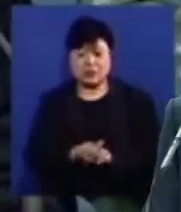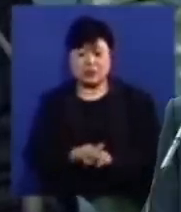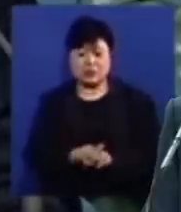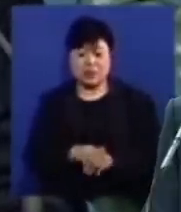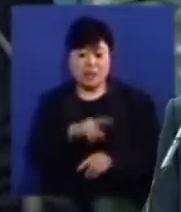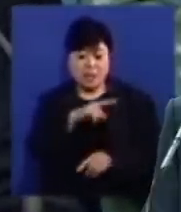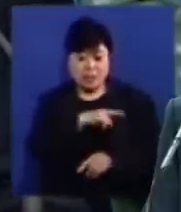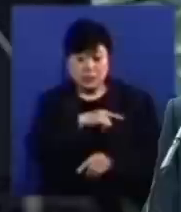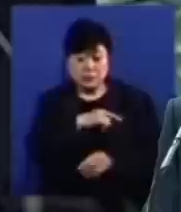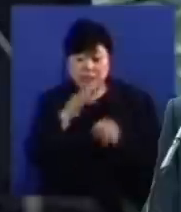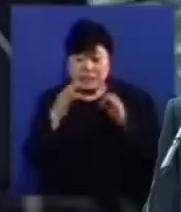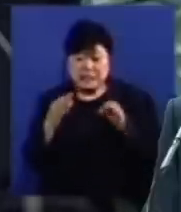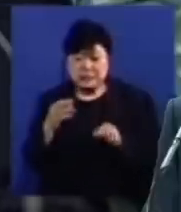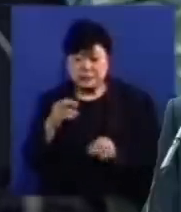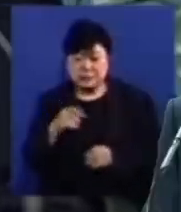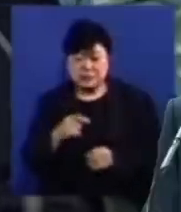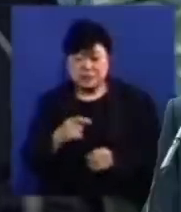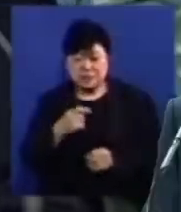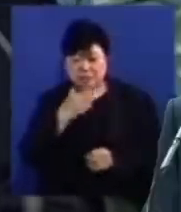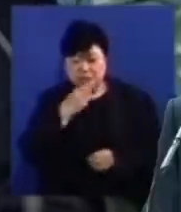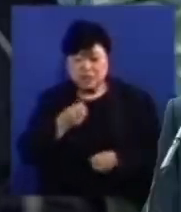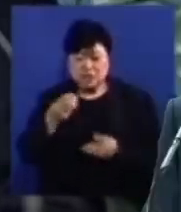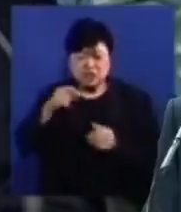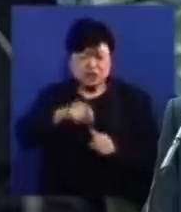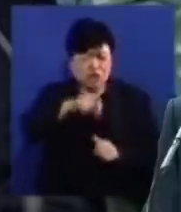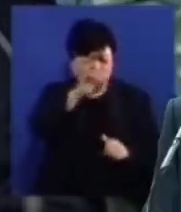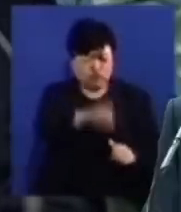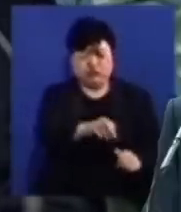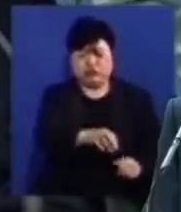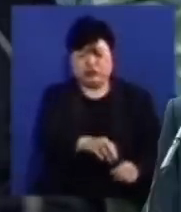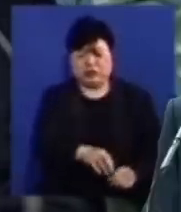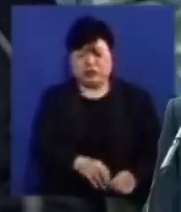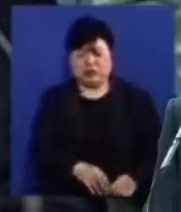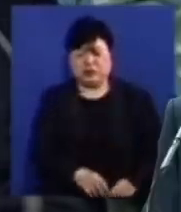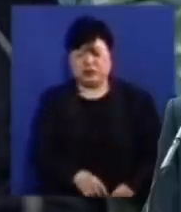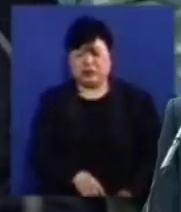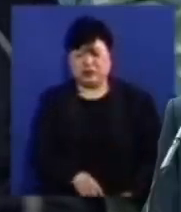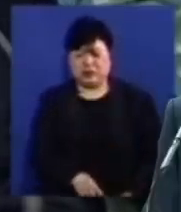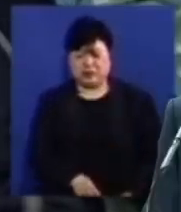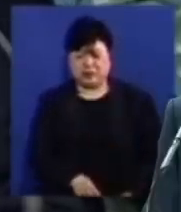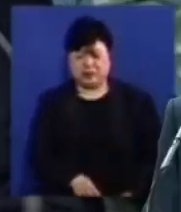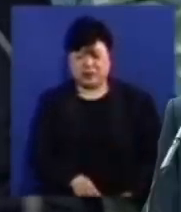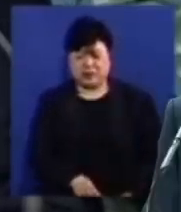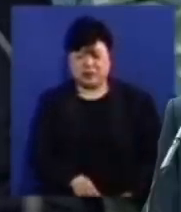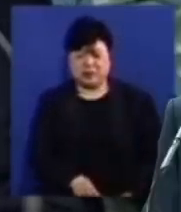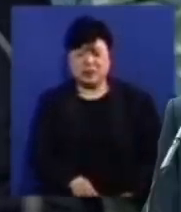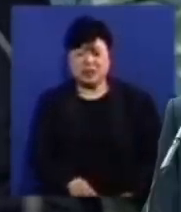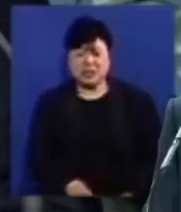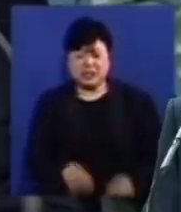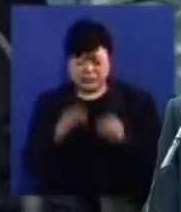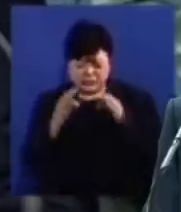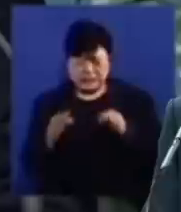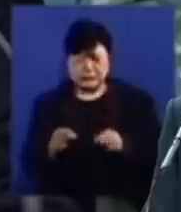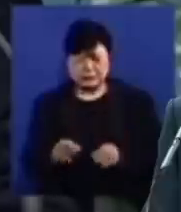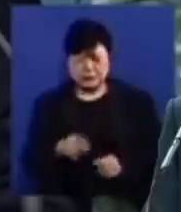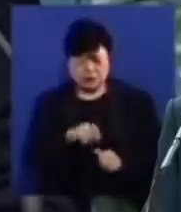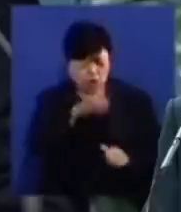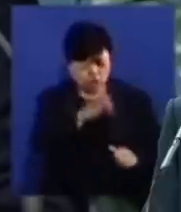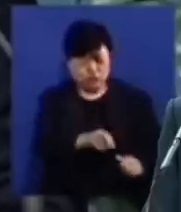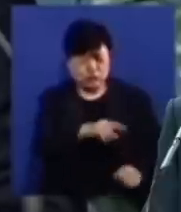김저주인데 그 아버지가 왜 이름을 저주라고 지어가지고 써요? 밤낮 저주의 씨앗을 심었어요.